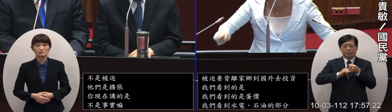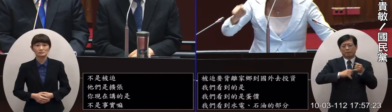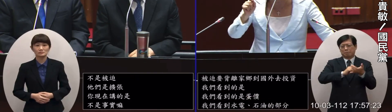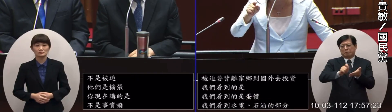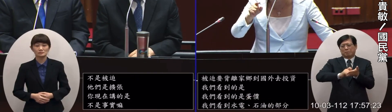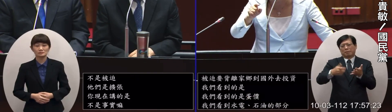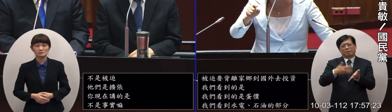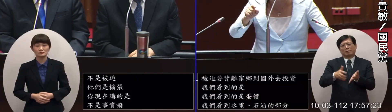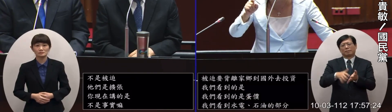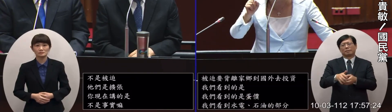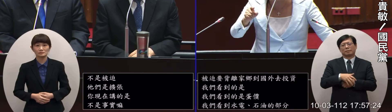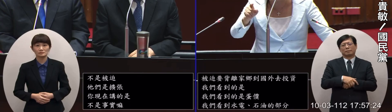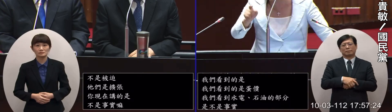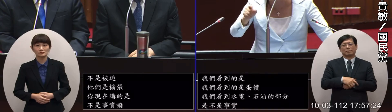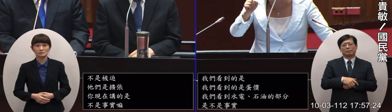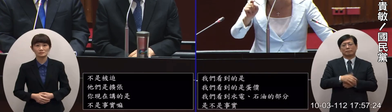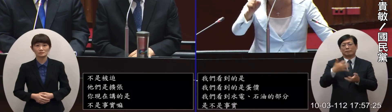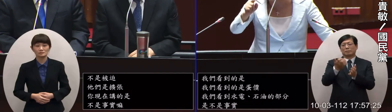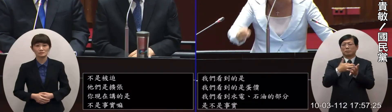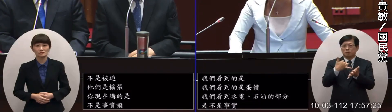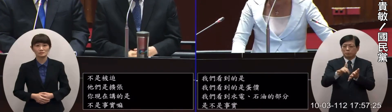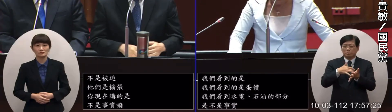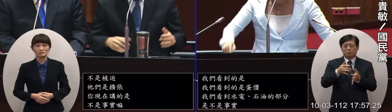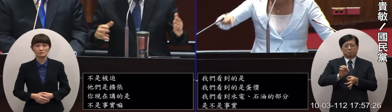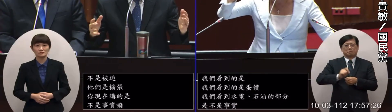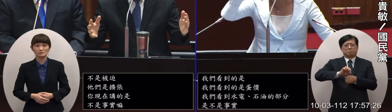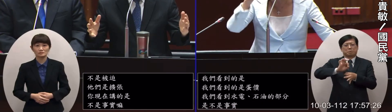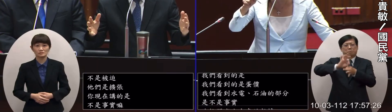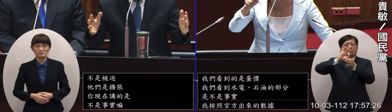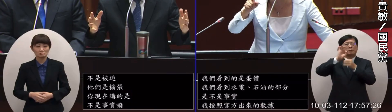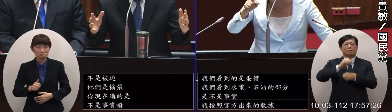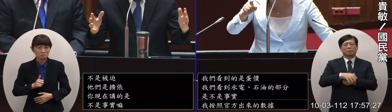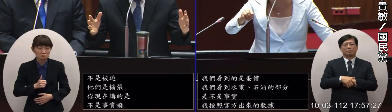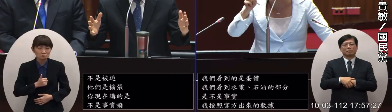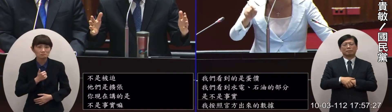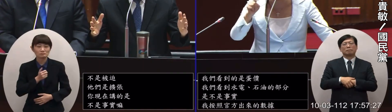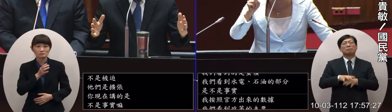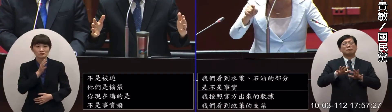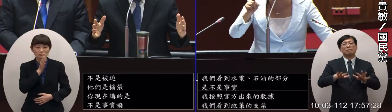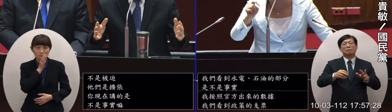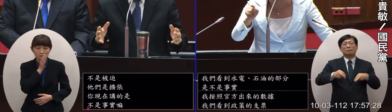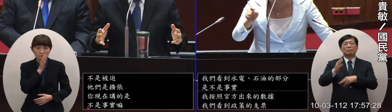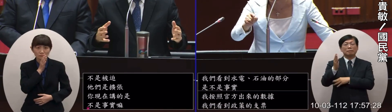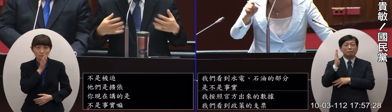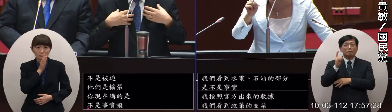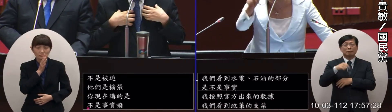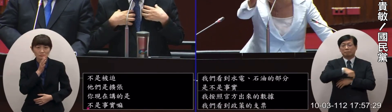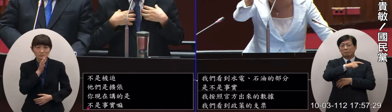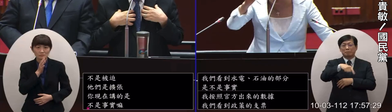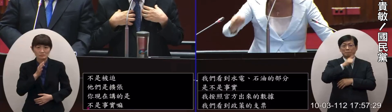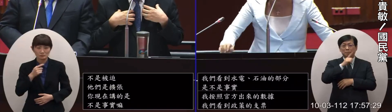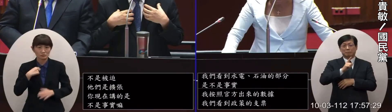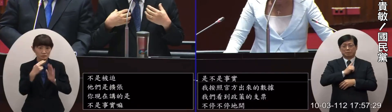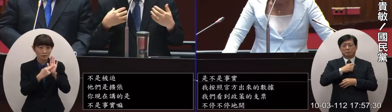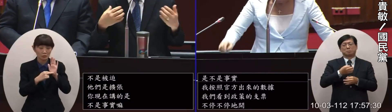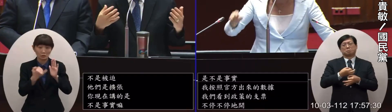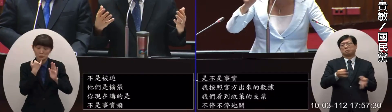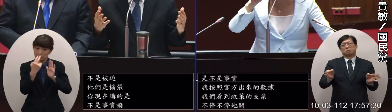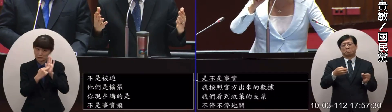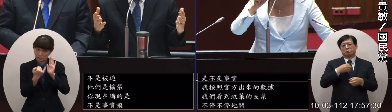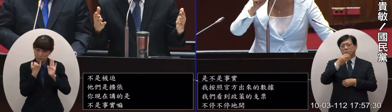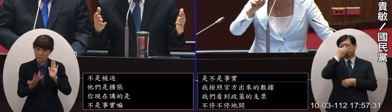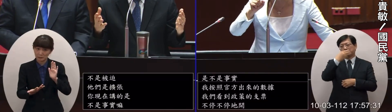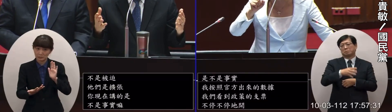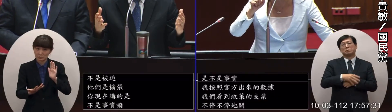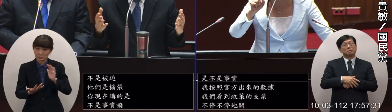开，我们看到的是预算浮编。我们看到的是行政单位的大傻逼，